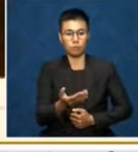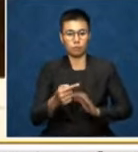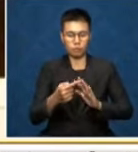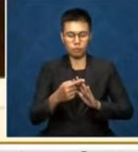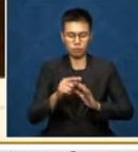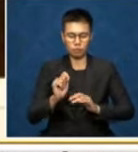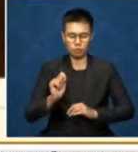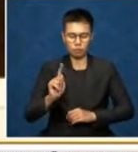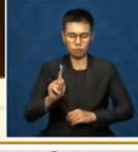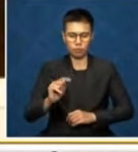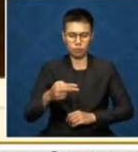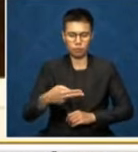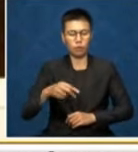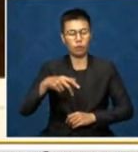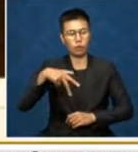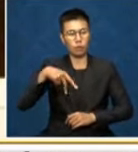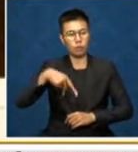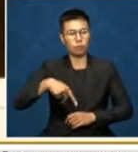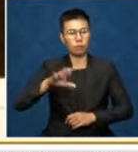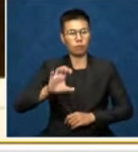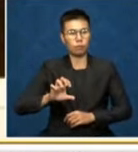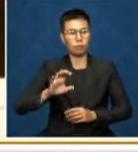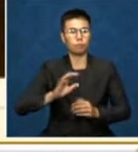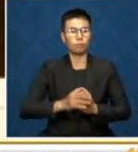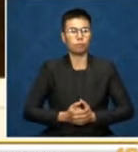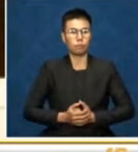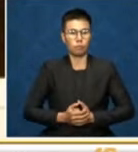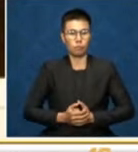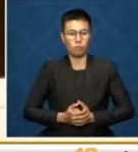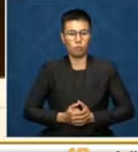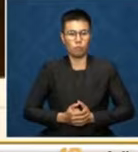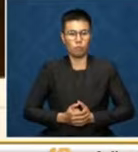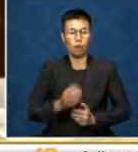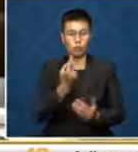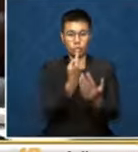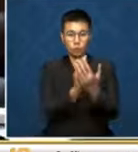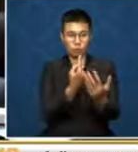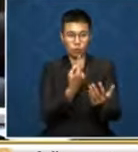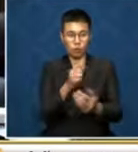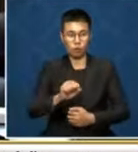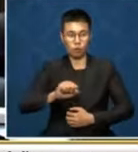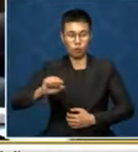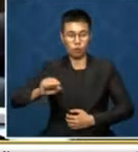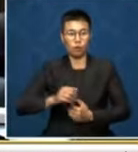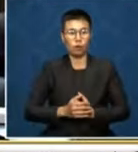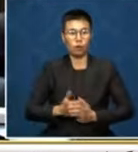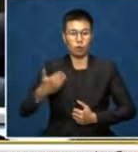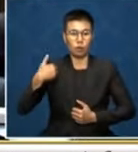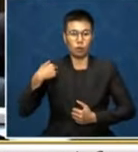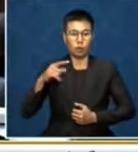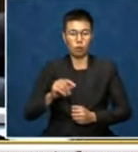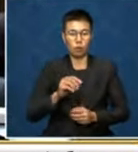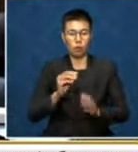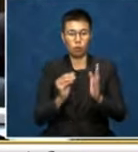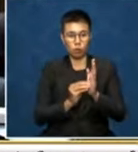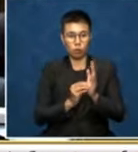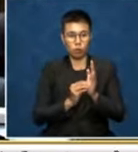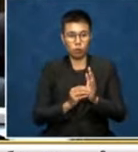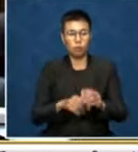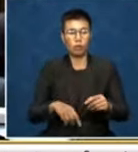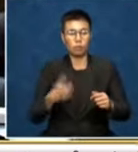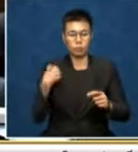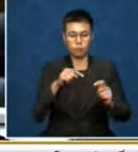รครับ ครับท่านประธานที่เคารพกับผมนายเท่าพิภพลิ้มจิตกรผู้แทนราษฎรแบบแบ่งเขตกรุงเทพมหานครธนบุรีคลองส